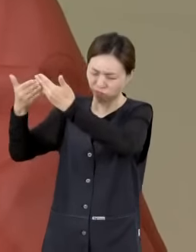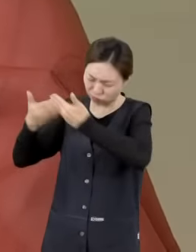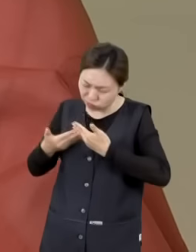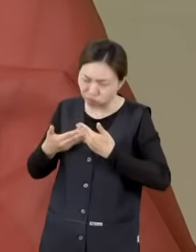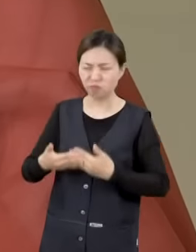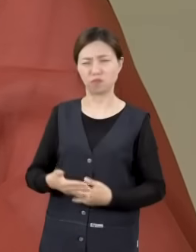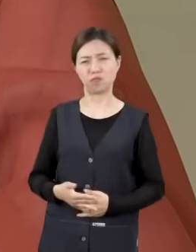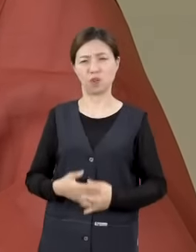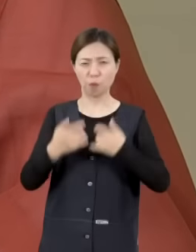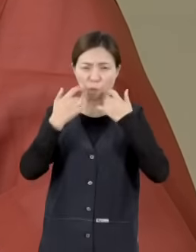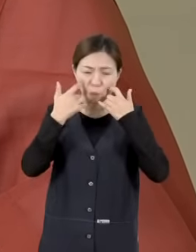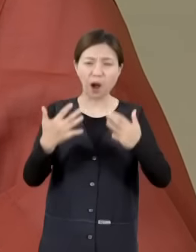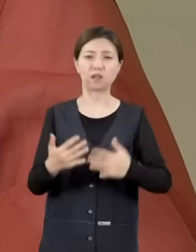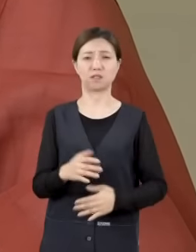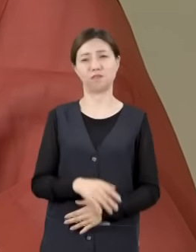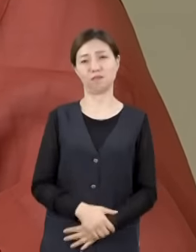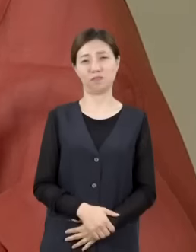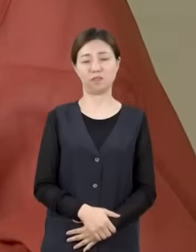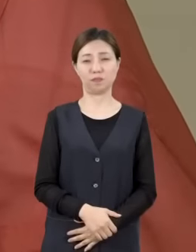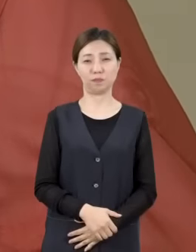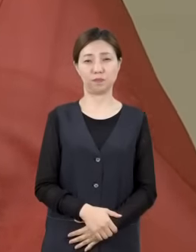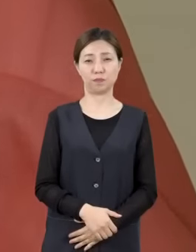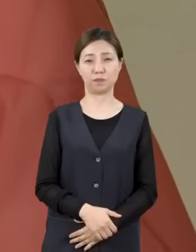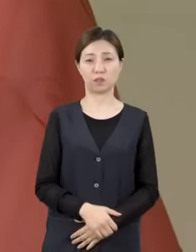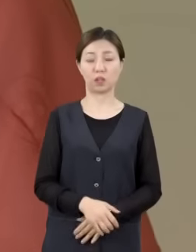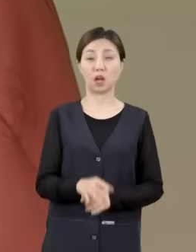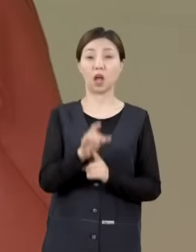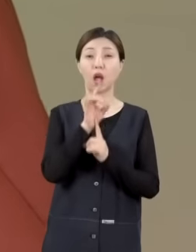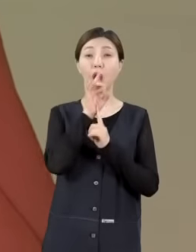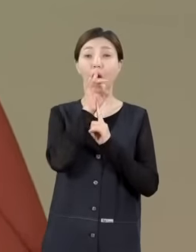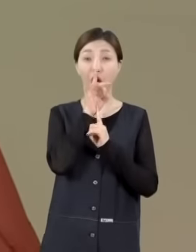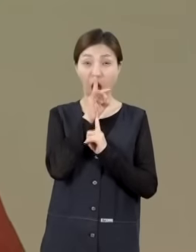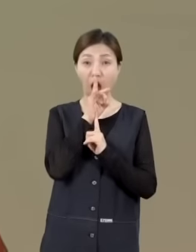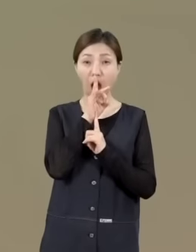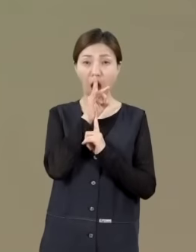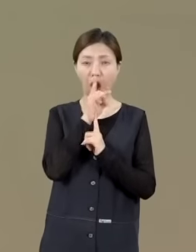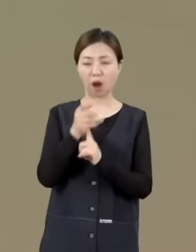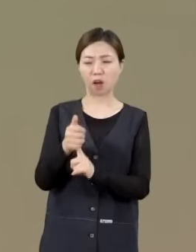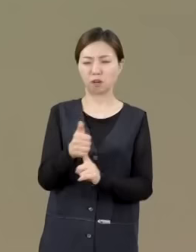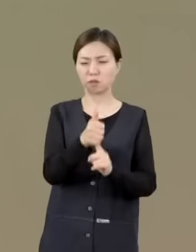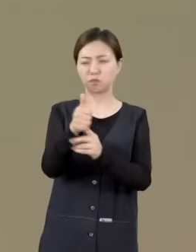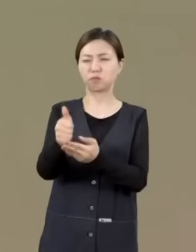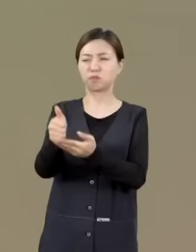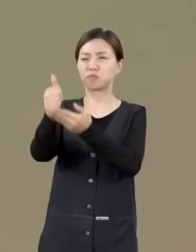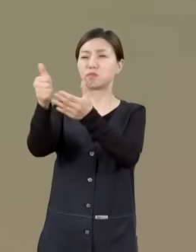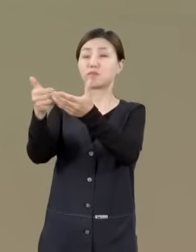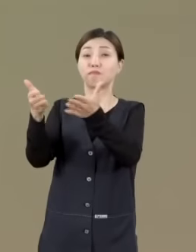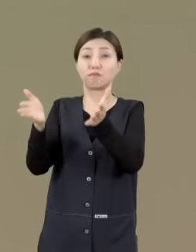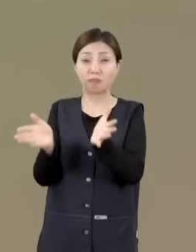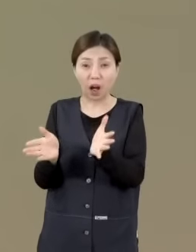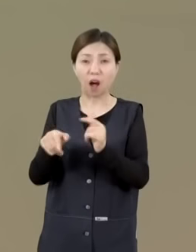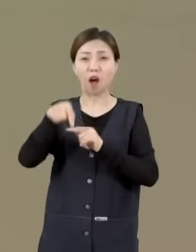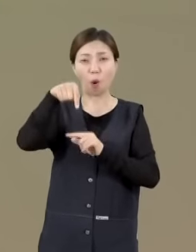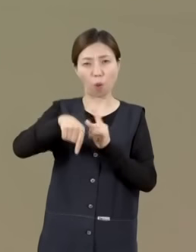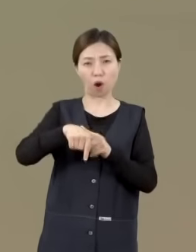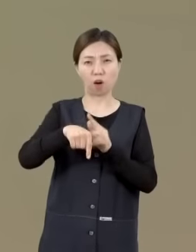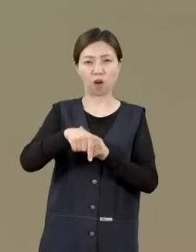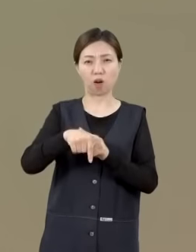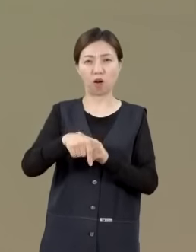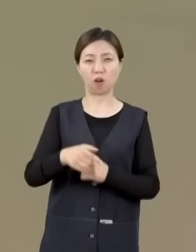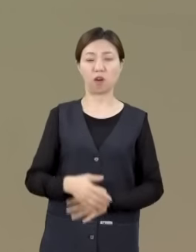구구절절 드립니다 그래서 우리 미륵 전에서